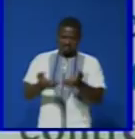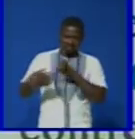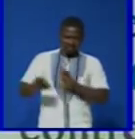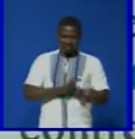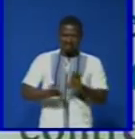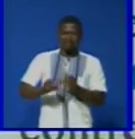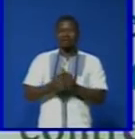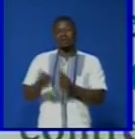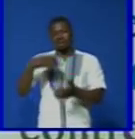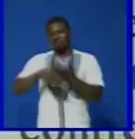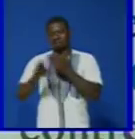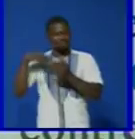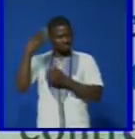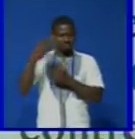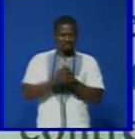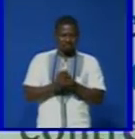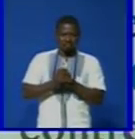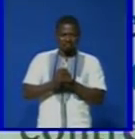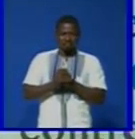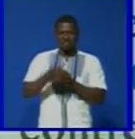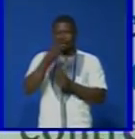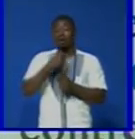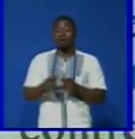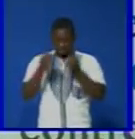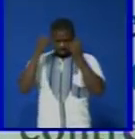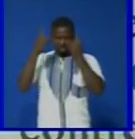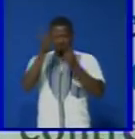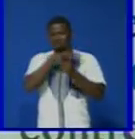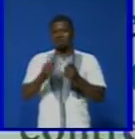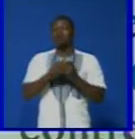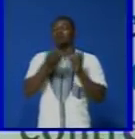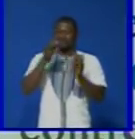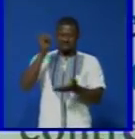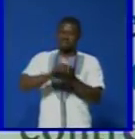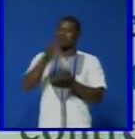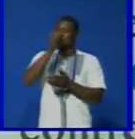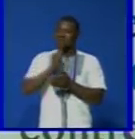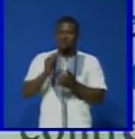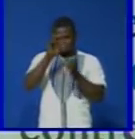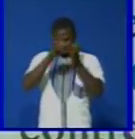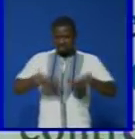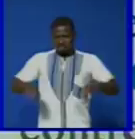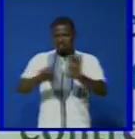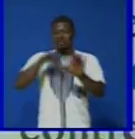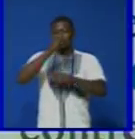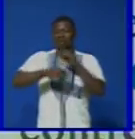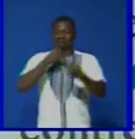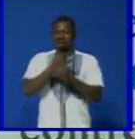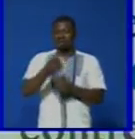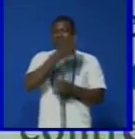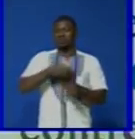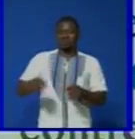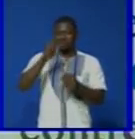prévue. Le regret et l'étonnement de cet organe, c'est le silence de la communauté internationale, Union africaine,